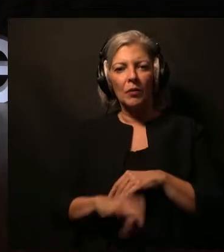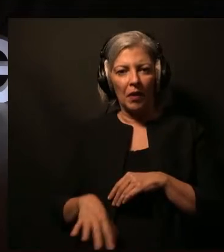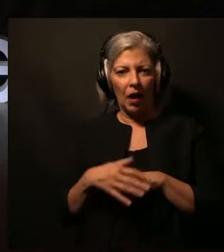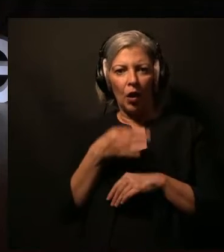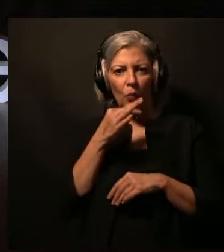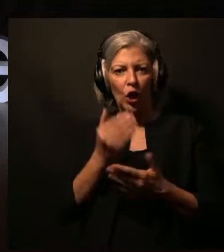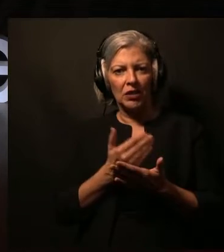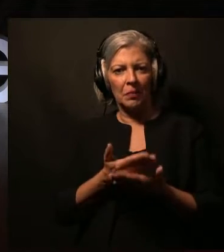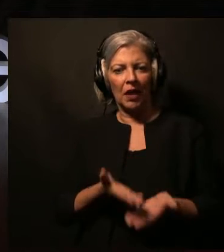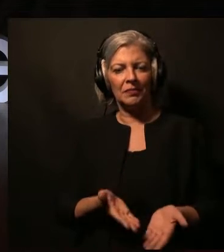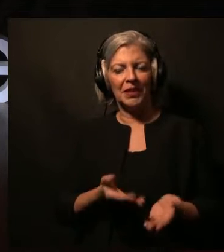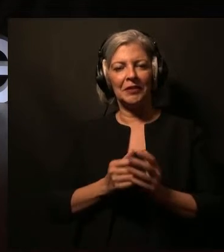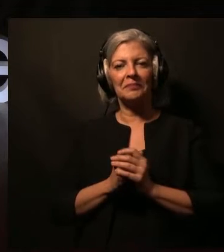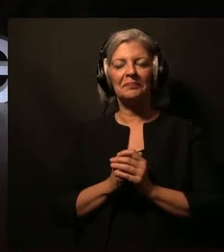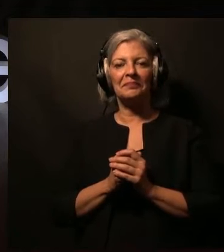monouso